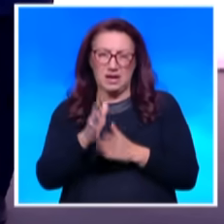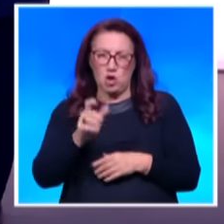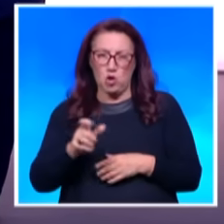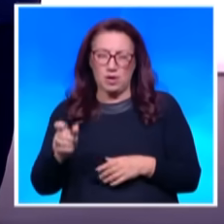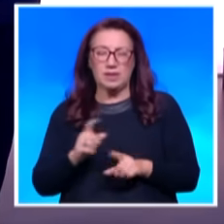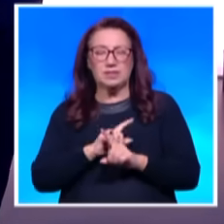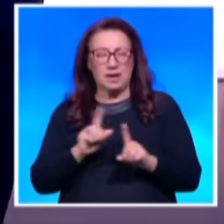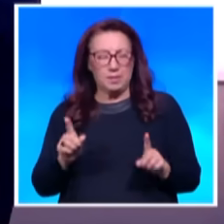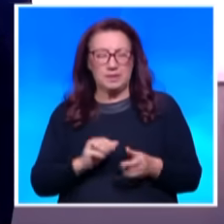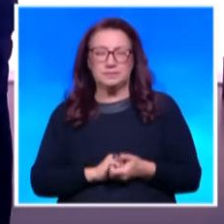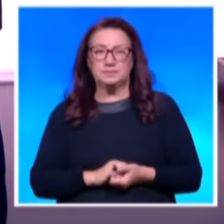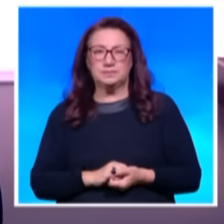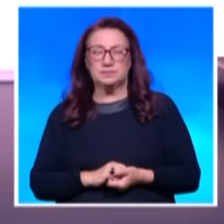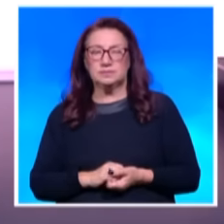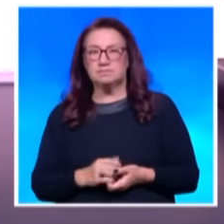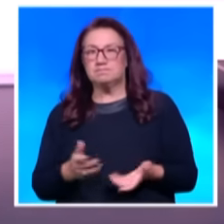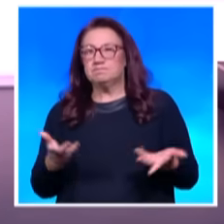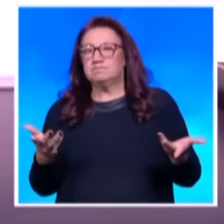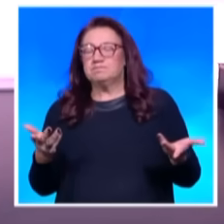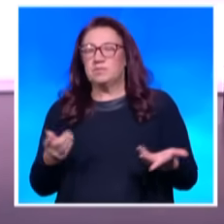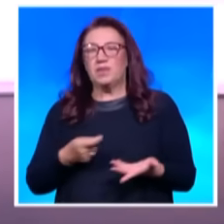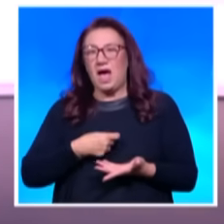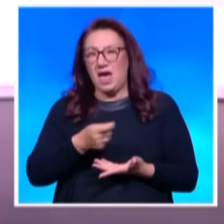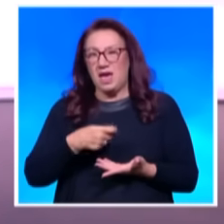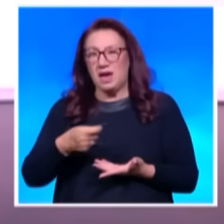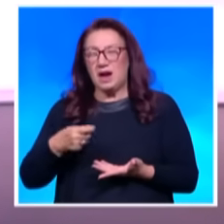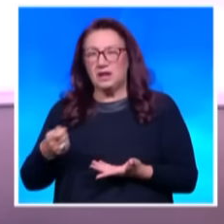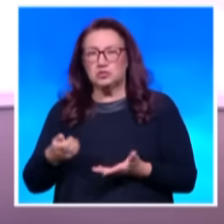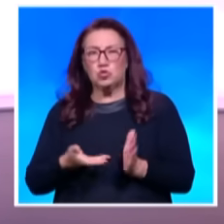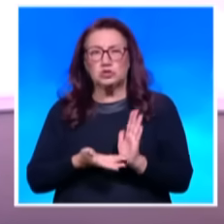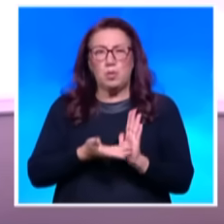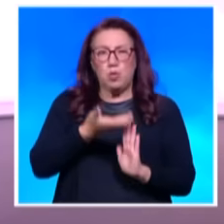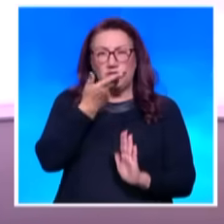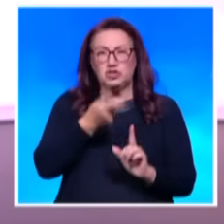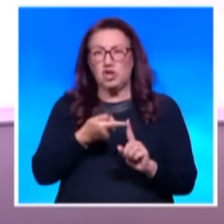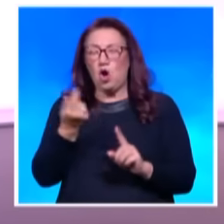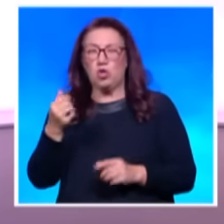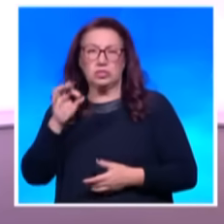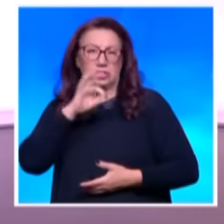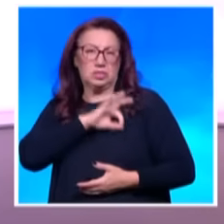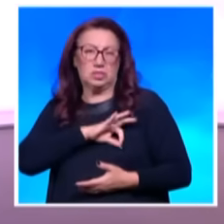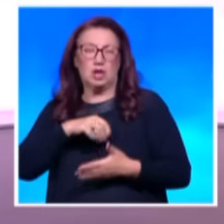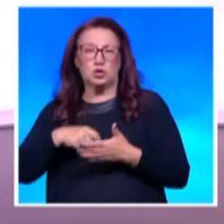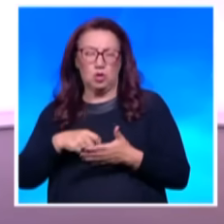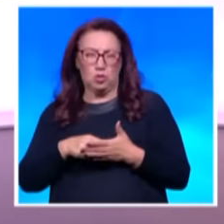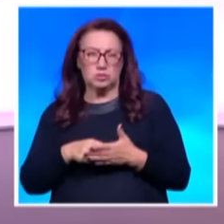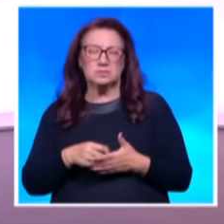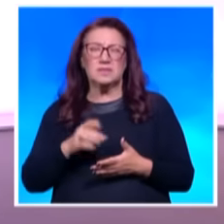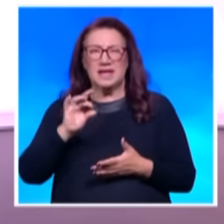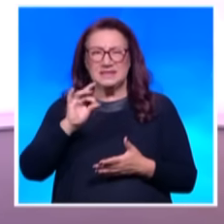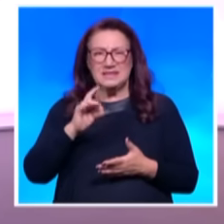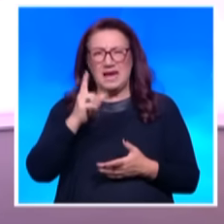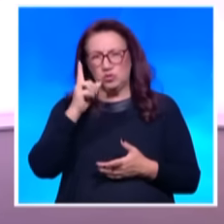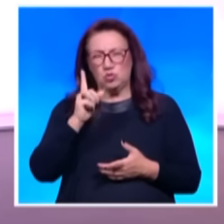Разходите на домакинствата растат по-бързо от доходите. Това отчита националната статистика. Общият доход, средно на лице от домакинство